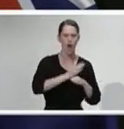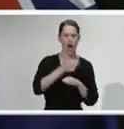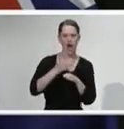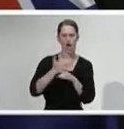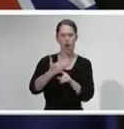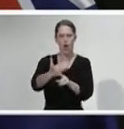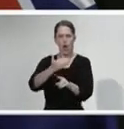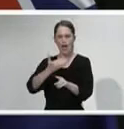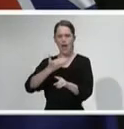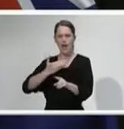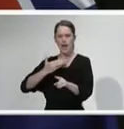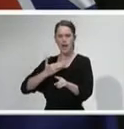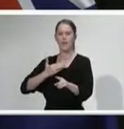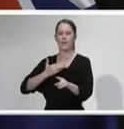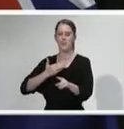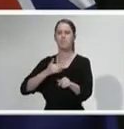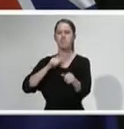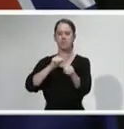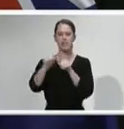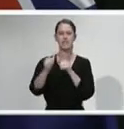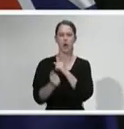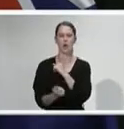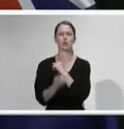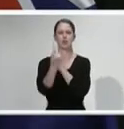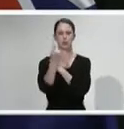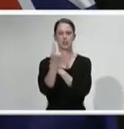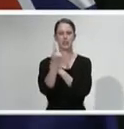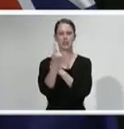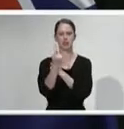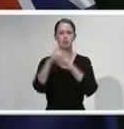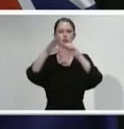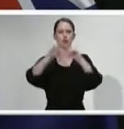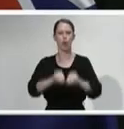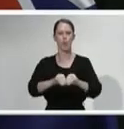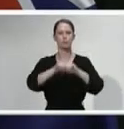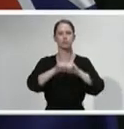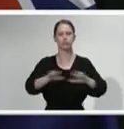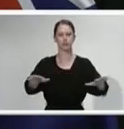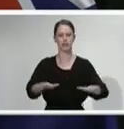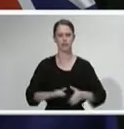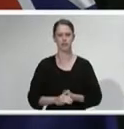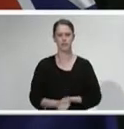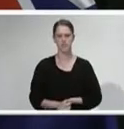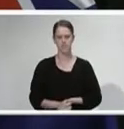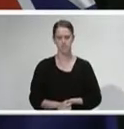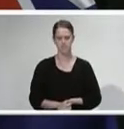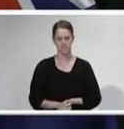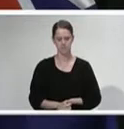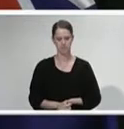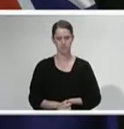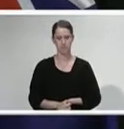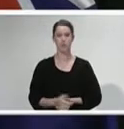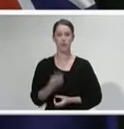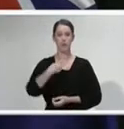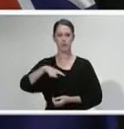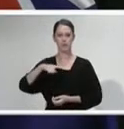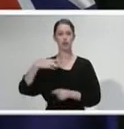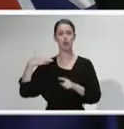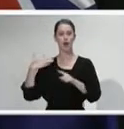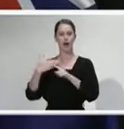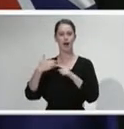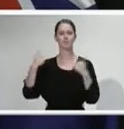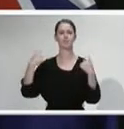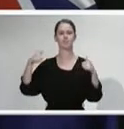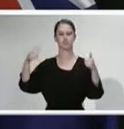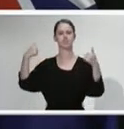quốc gia này hiện đang có kế hoạch kéo dài lệnh phong tỏa trên toàn quốc sang thêm một tuần lễ nữa. Sau đó sẽ nới lỏng một số lệnh cấm